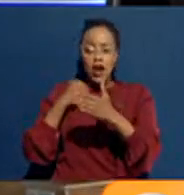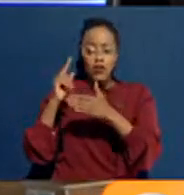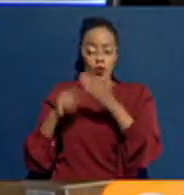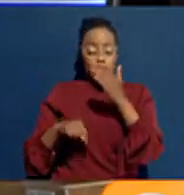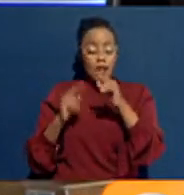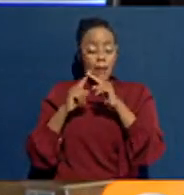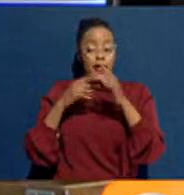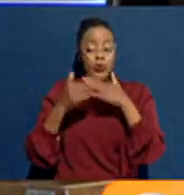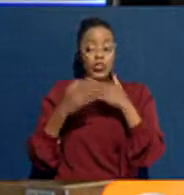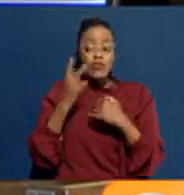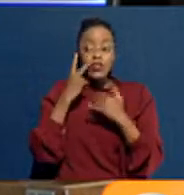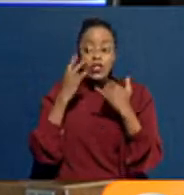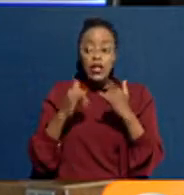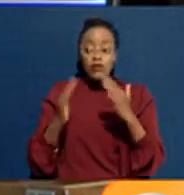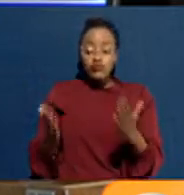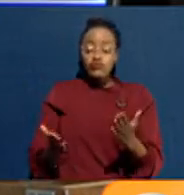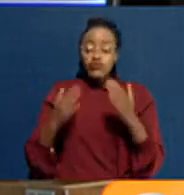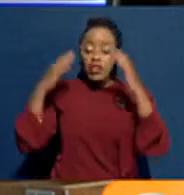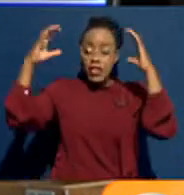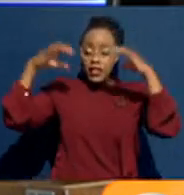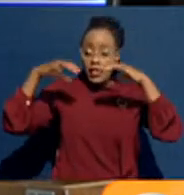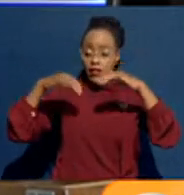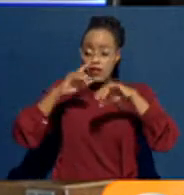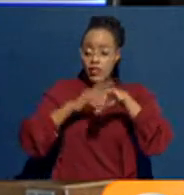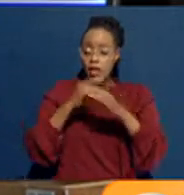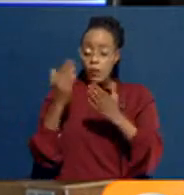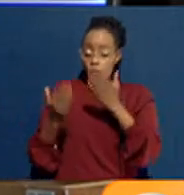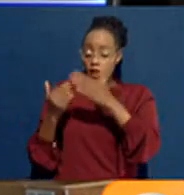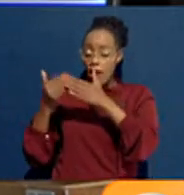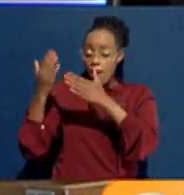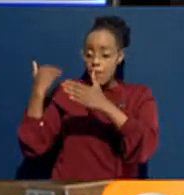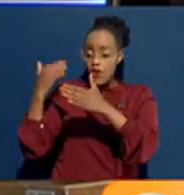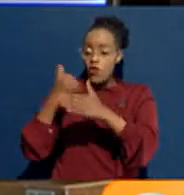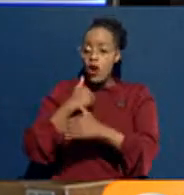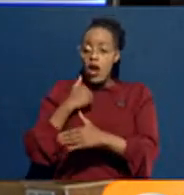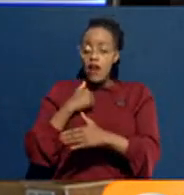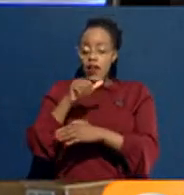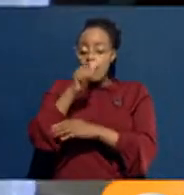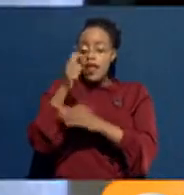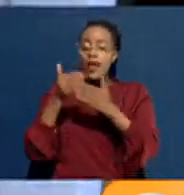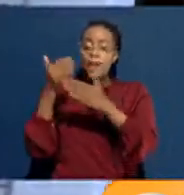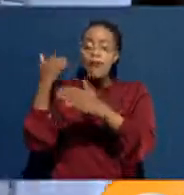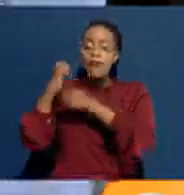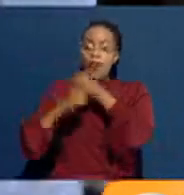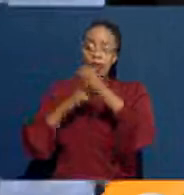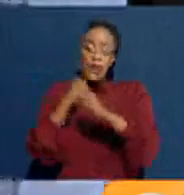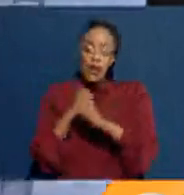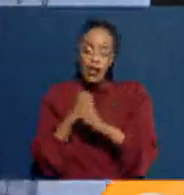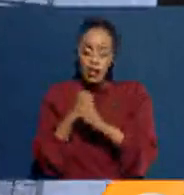we are now seeing is enhanced rainfall as compared to what was there in other previous years.